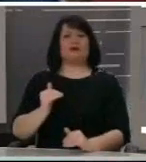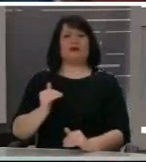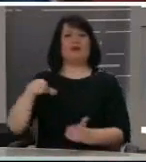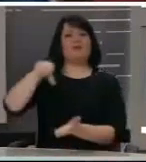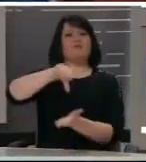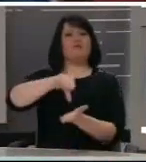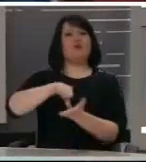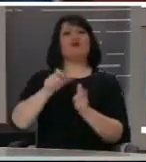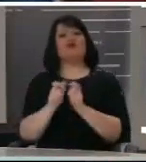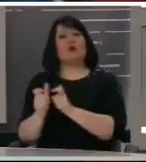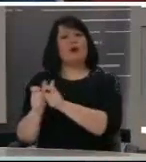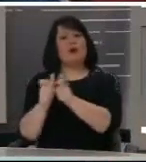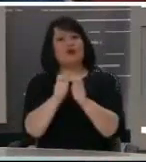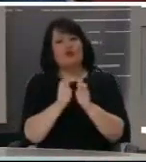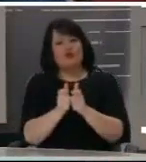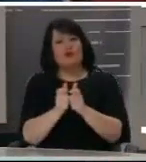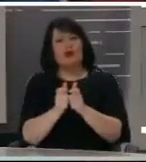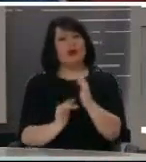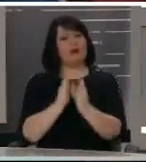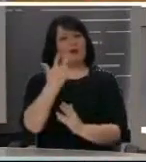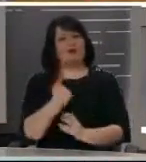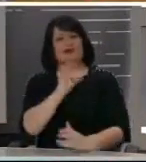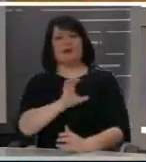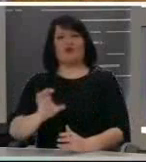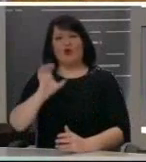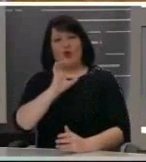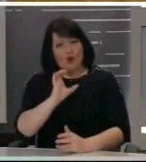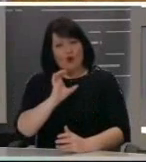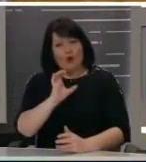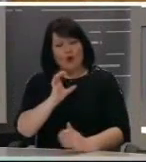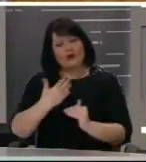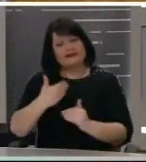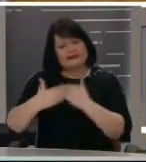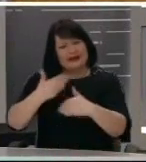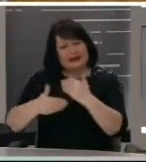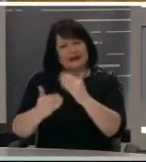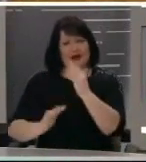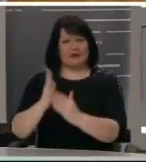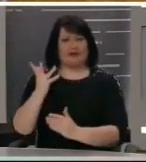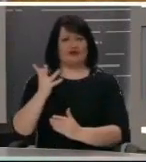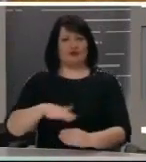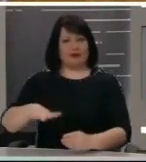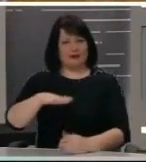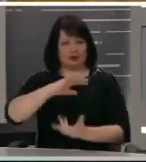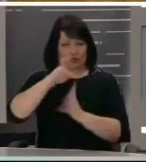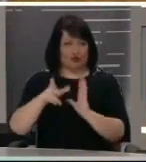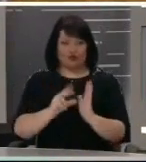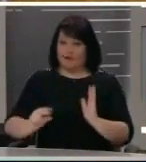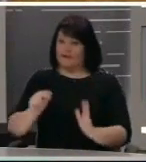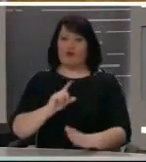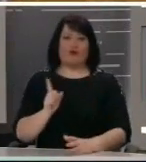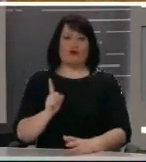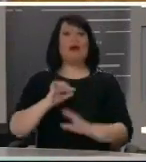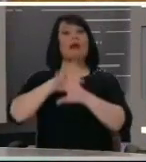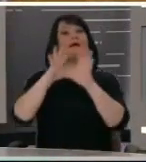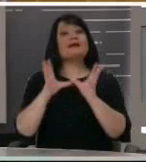στην περιφέρεια, στις αναπτυγμένες και τις αναπτυσσόμενες περιοχές του πλανήτη. Ωστόσο, ο